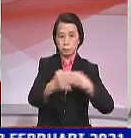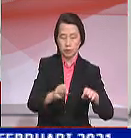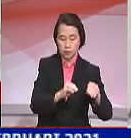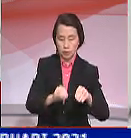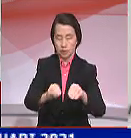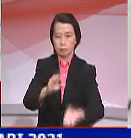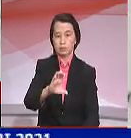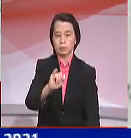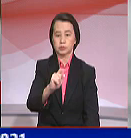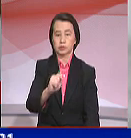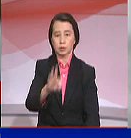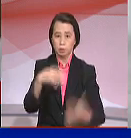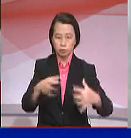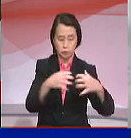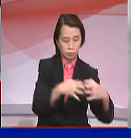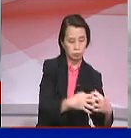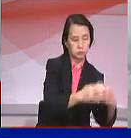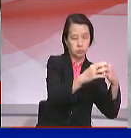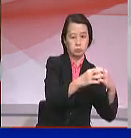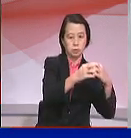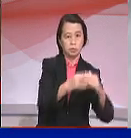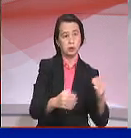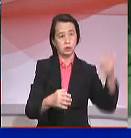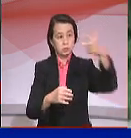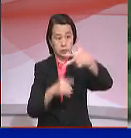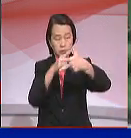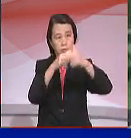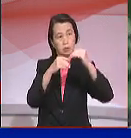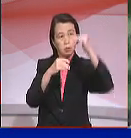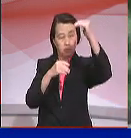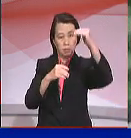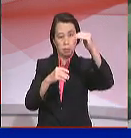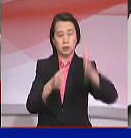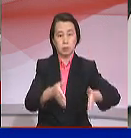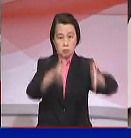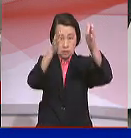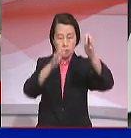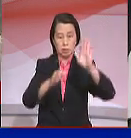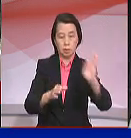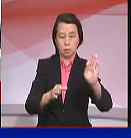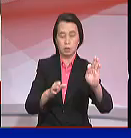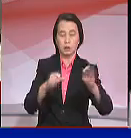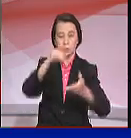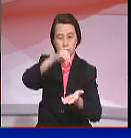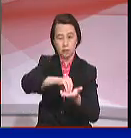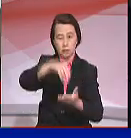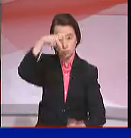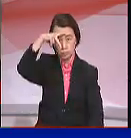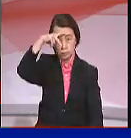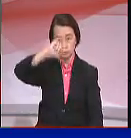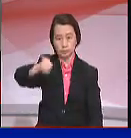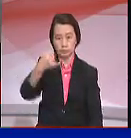gerakan CITF telah diwujudkan di aras 3, Blok F1, Parcel F, Presin 1